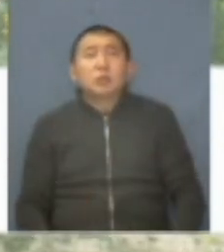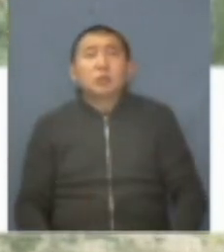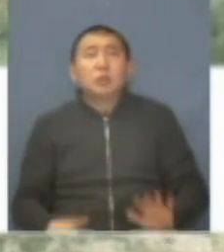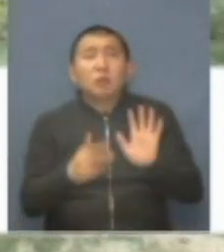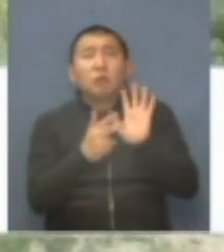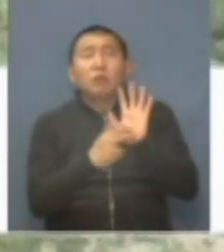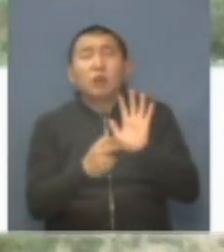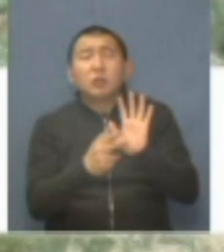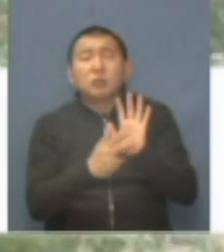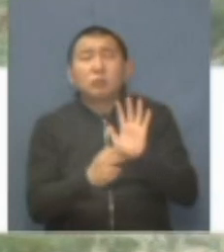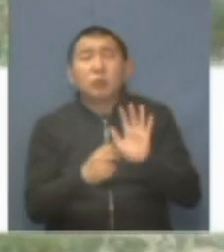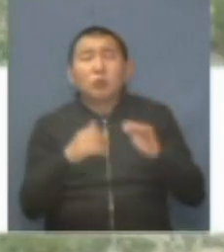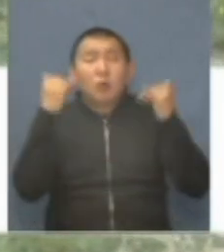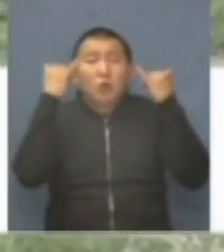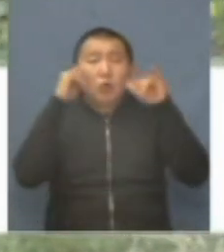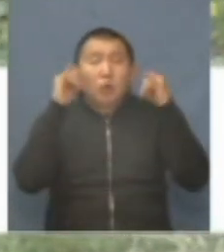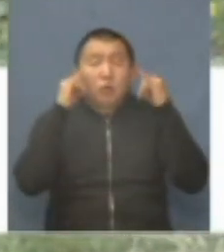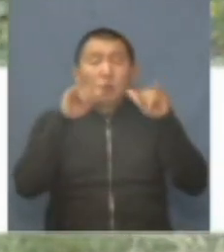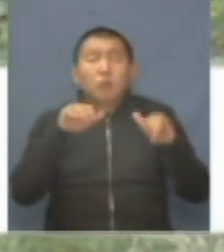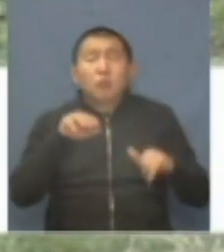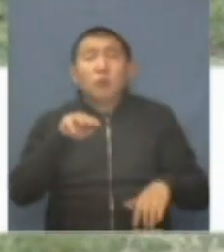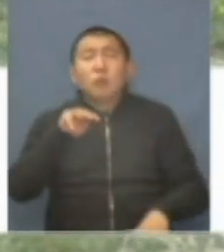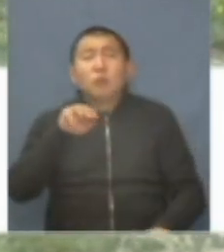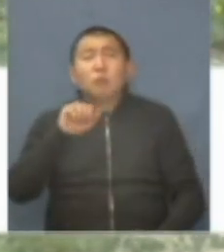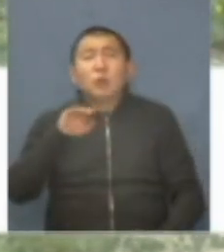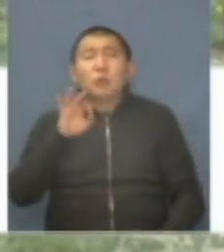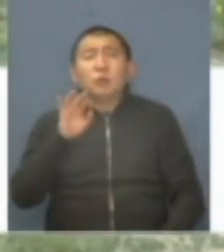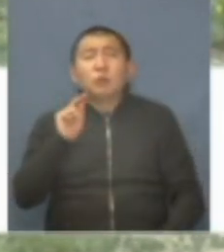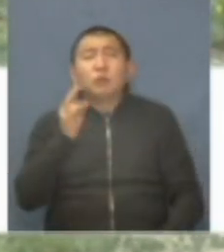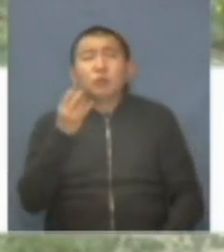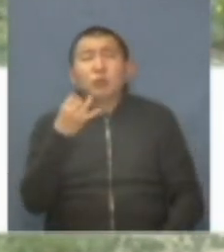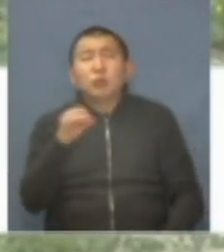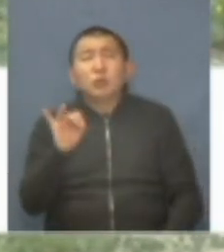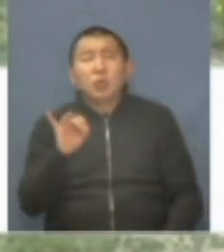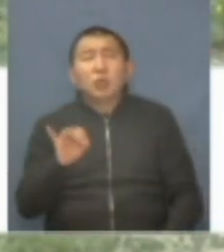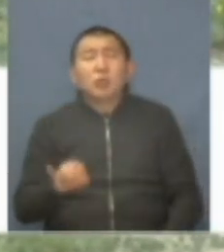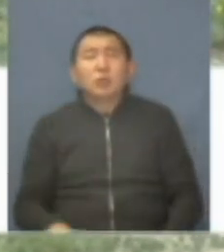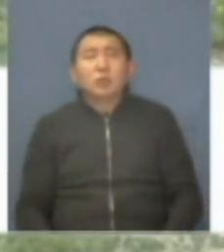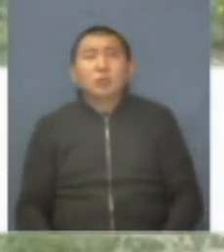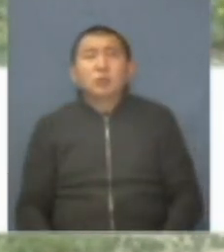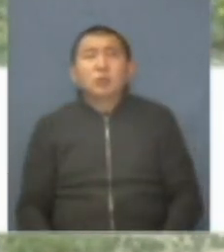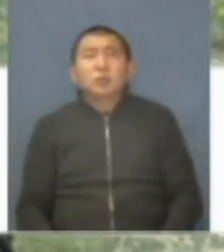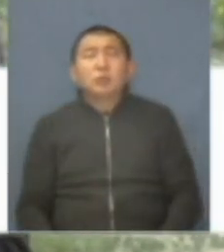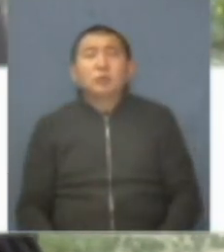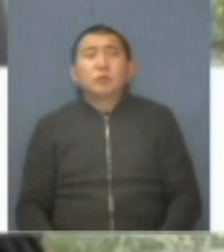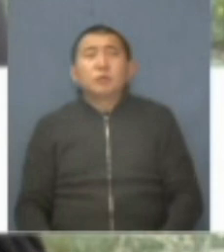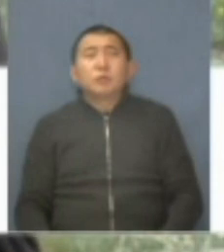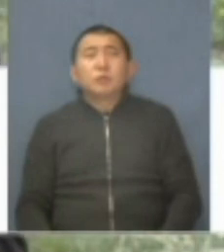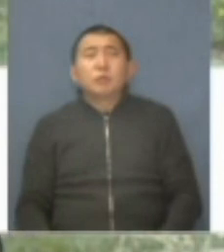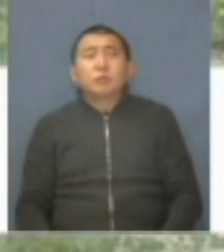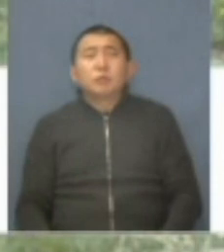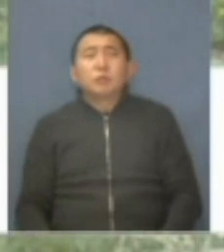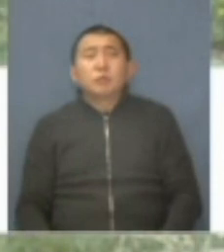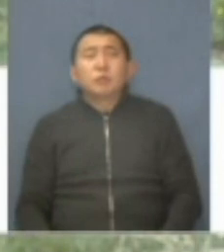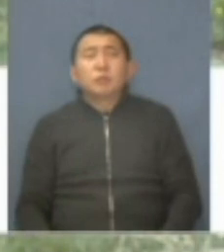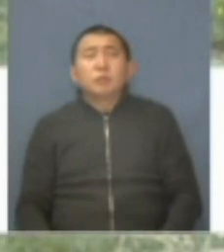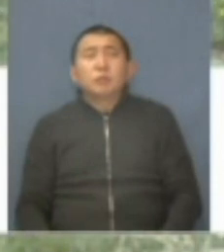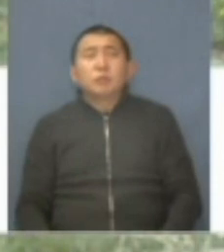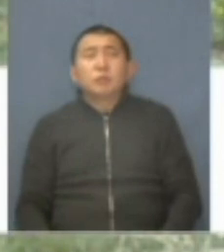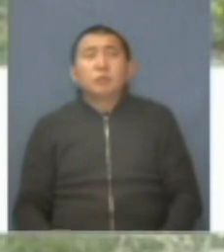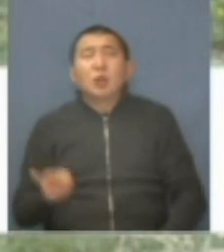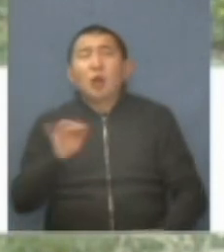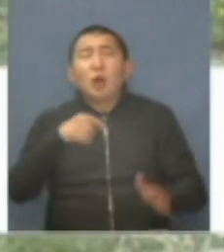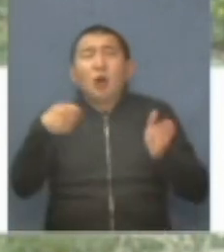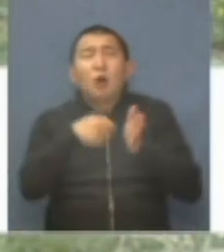800 коров маточного. Из них бычков по быкам-производителям и на откормочной